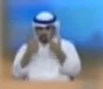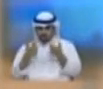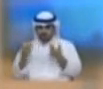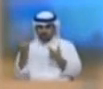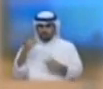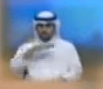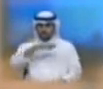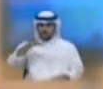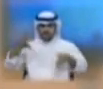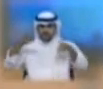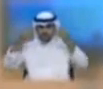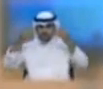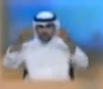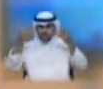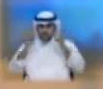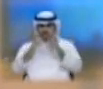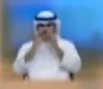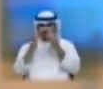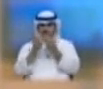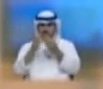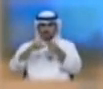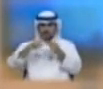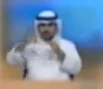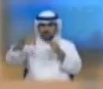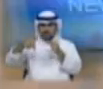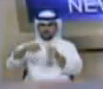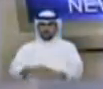عن ثقافة وأسس المجتمعات الخليجية.